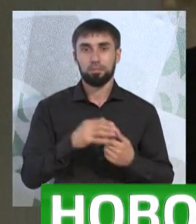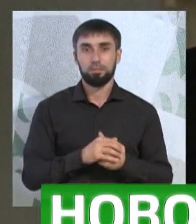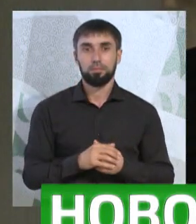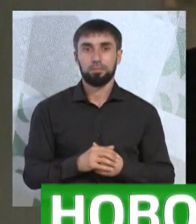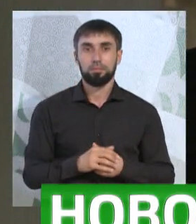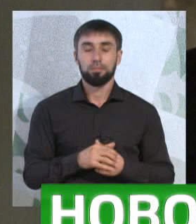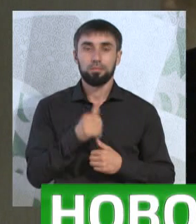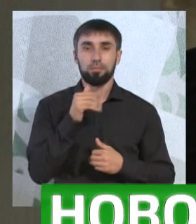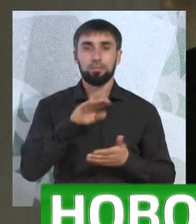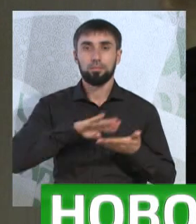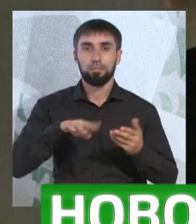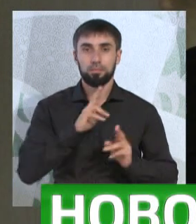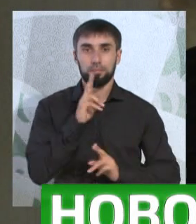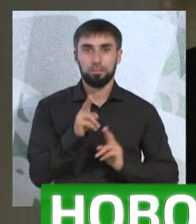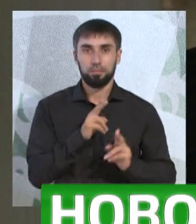После обращения